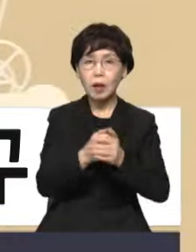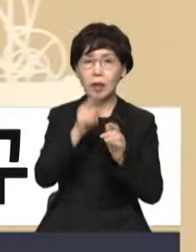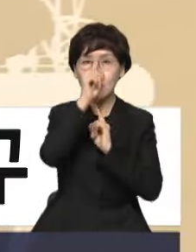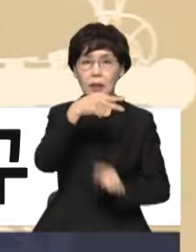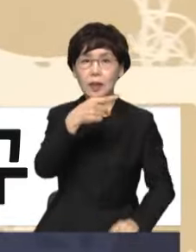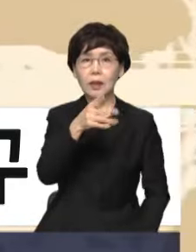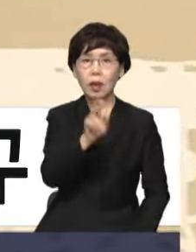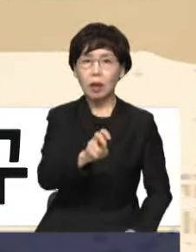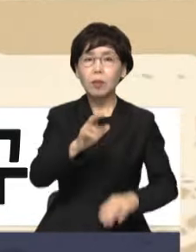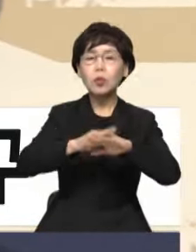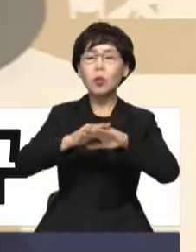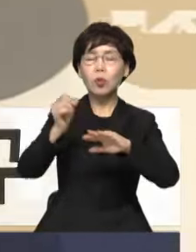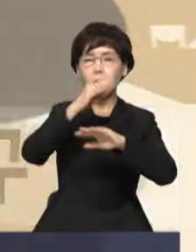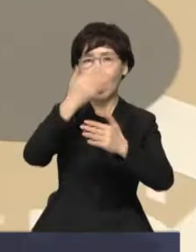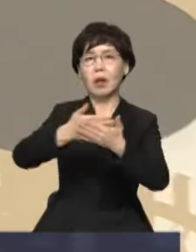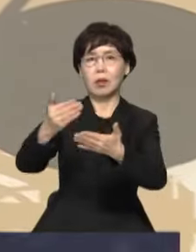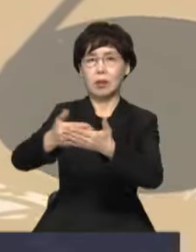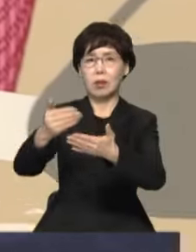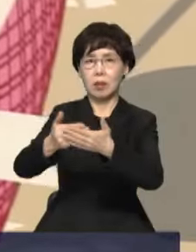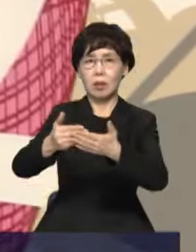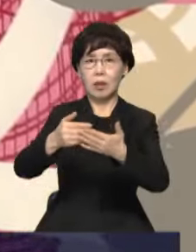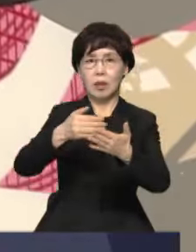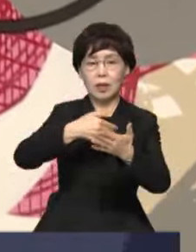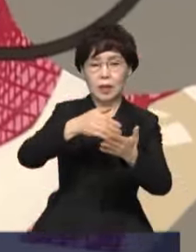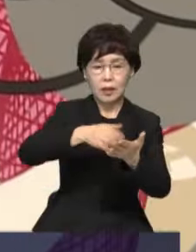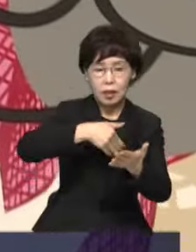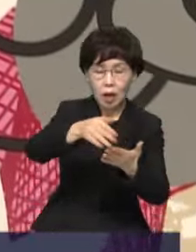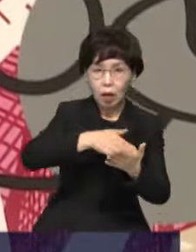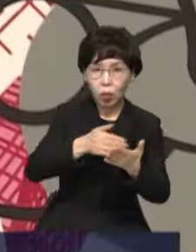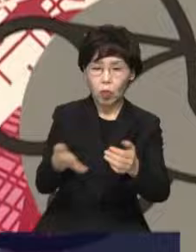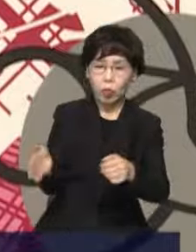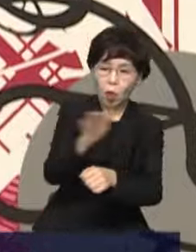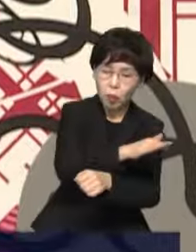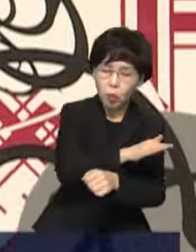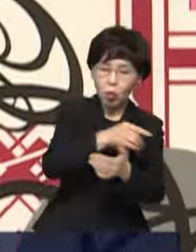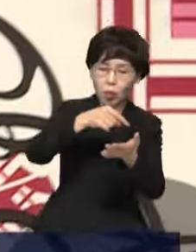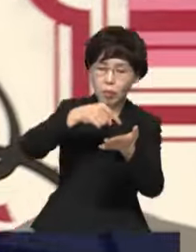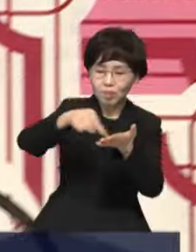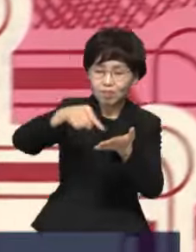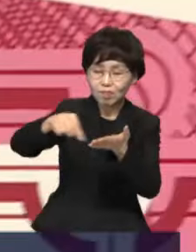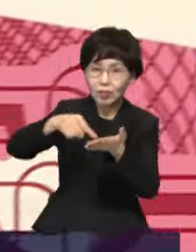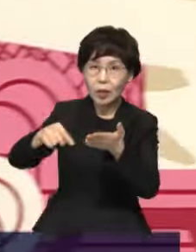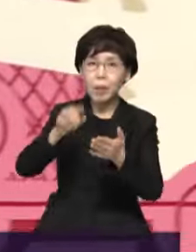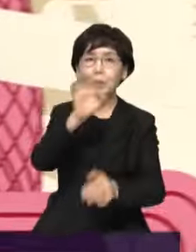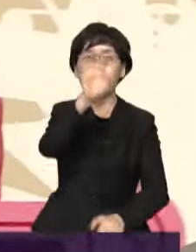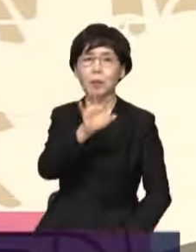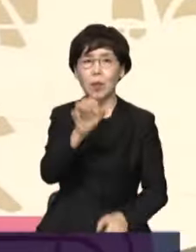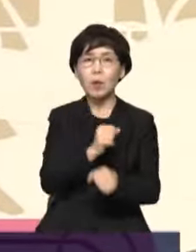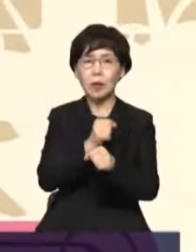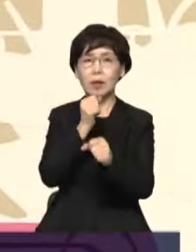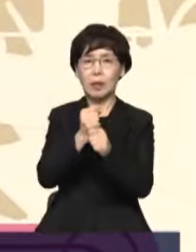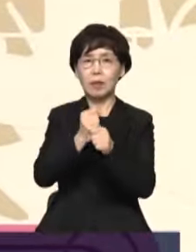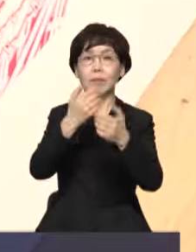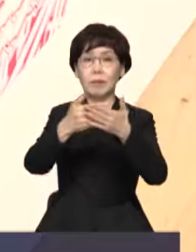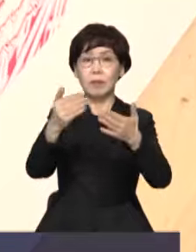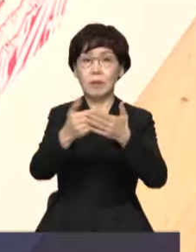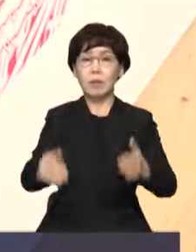수작업으로 탄생했습니다. 칠하고 덮고 갈아내는 과정을 수십 번 반복해